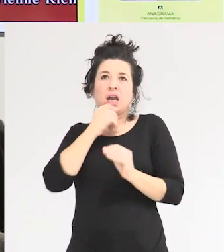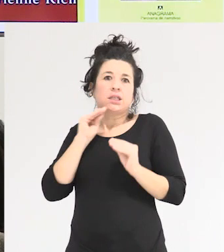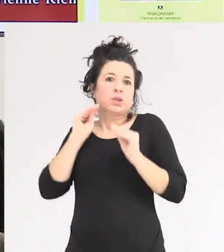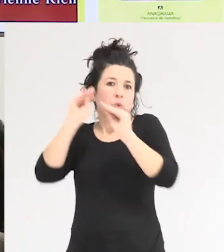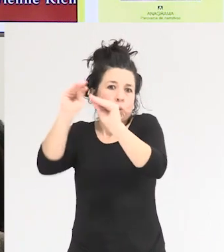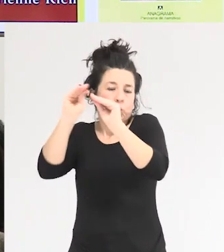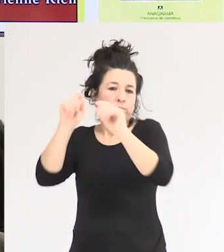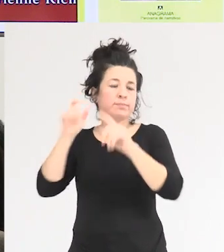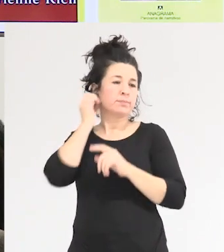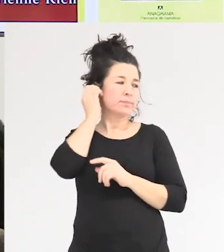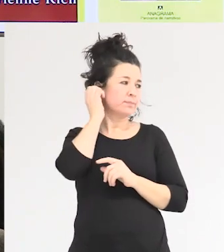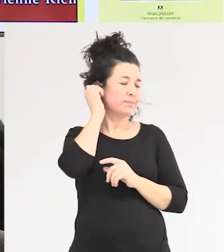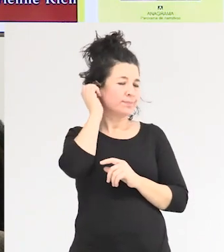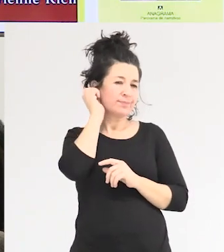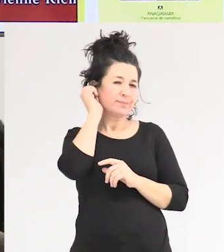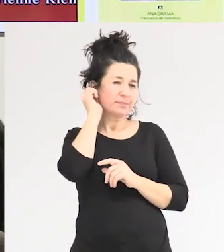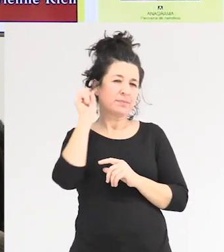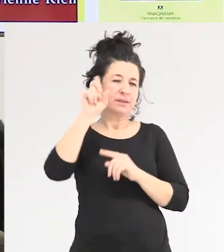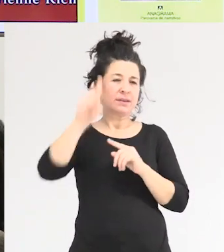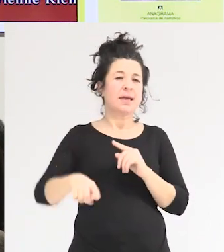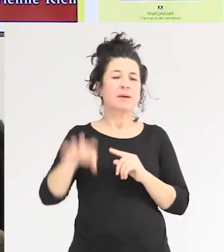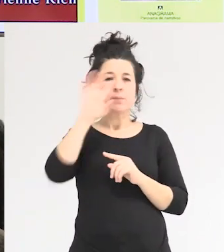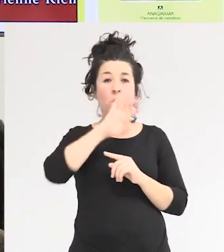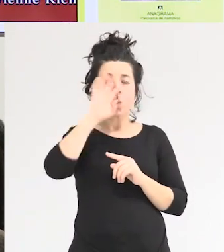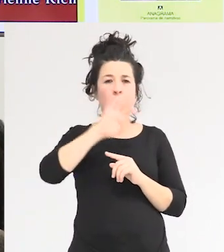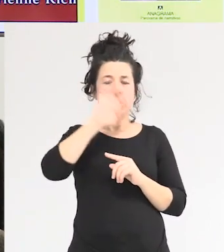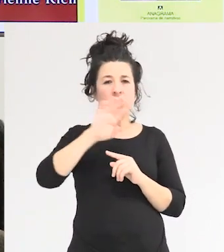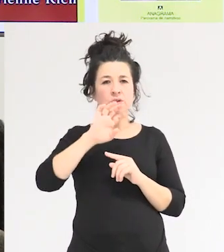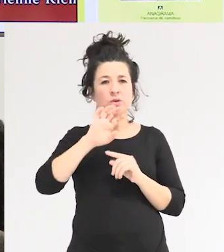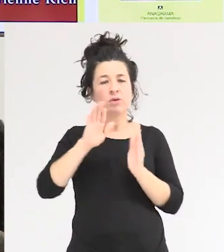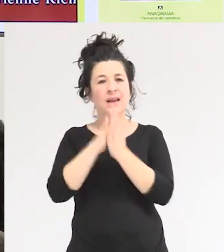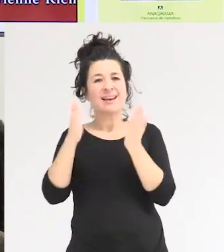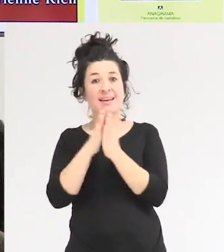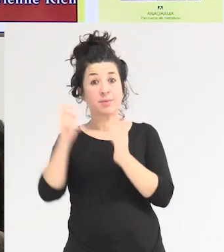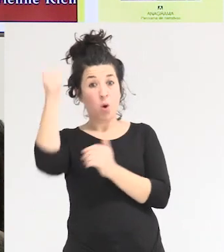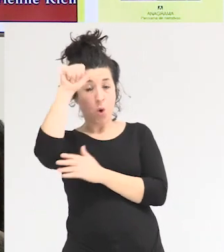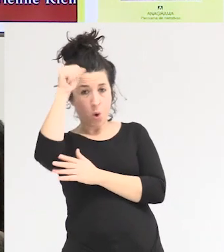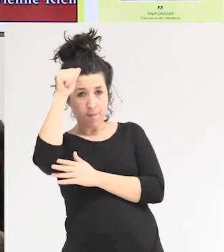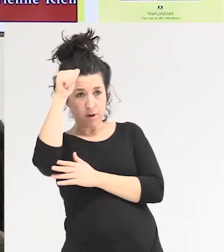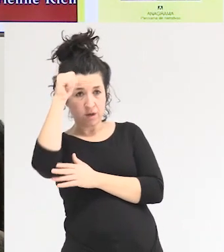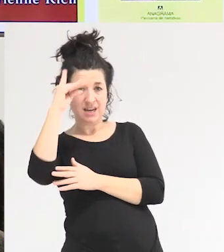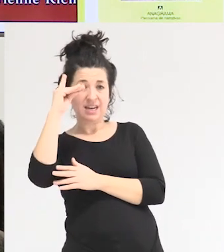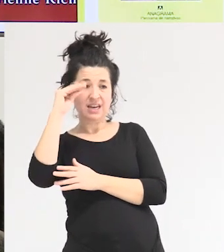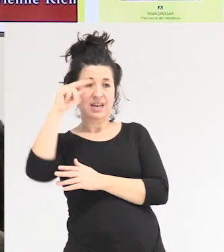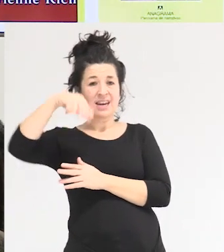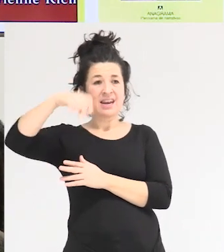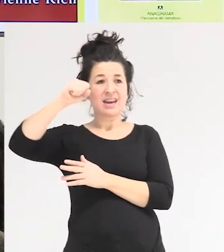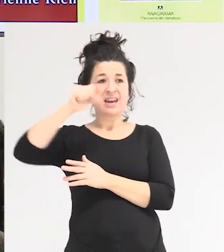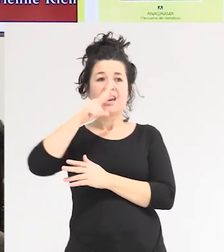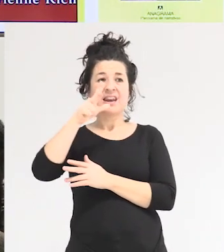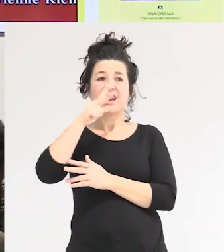gero, kuriosidade moduan, ekarri dut gizon baten obra ere bai, Nathaniel Hawthorne, hau da, Estatu